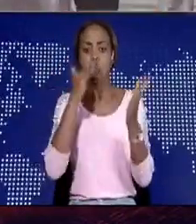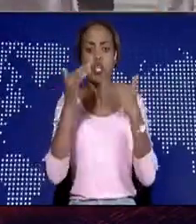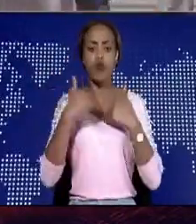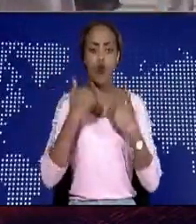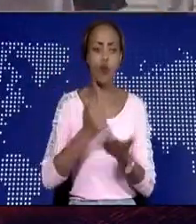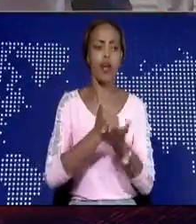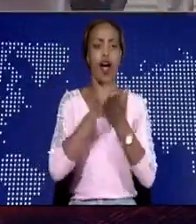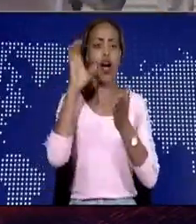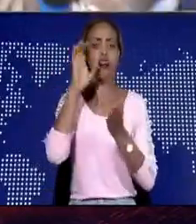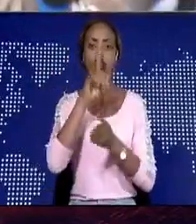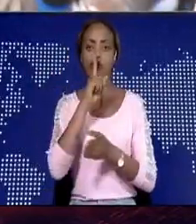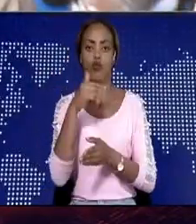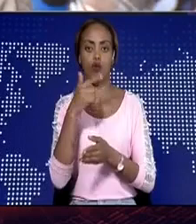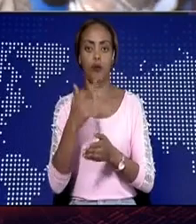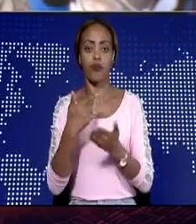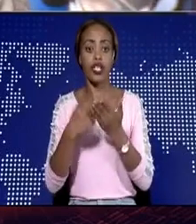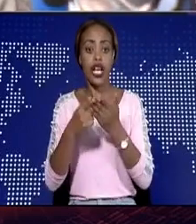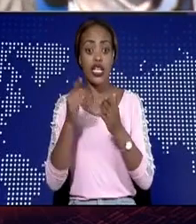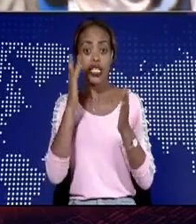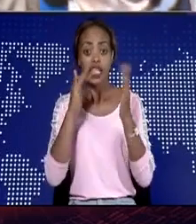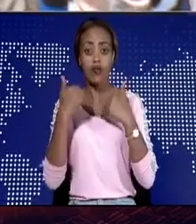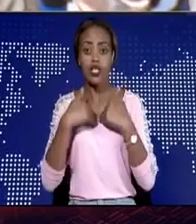محگاز اگداس ایلم زازبن زی علموصا